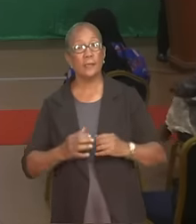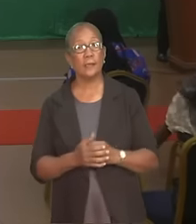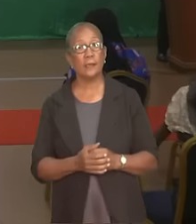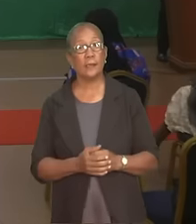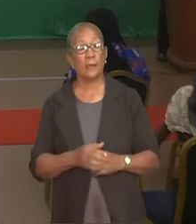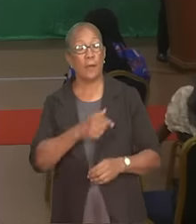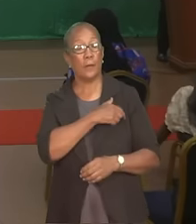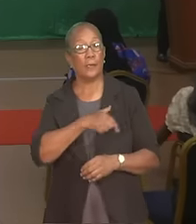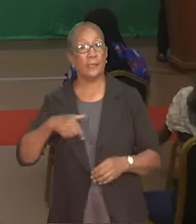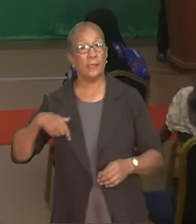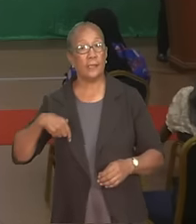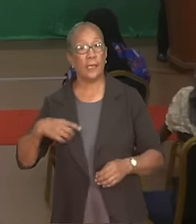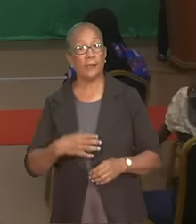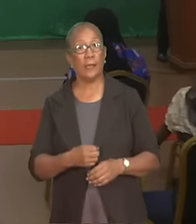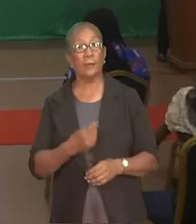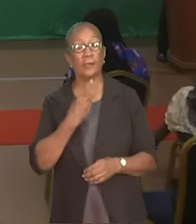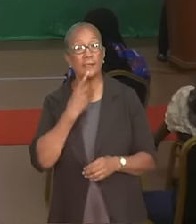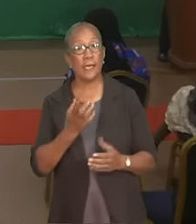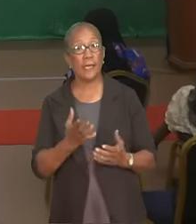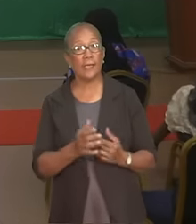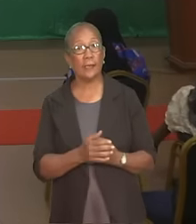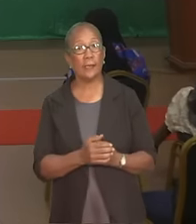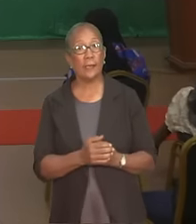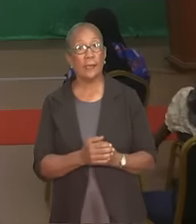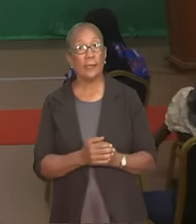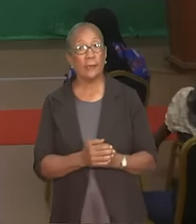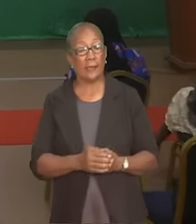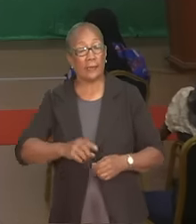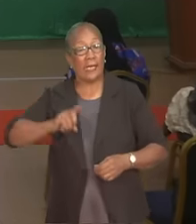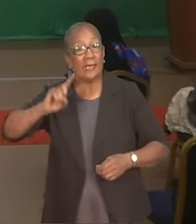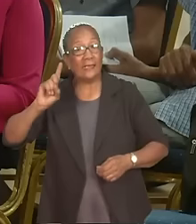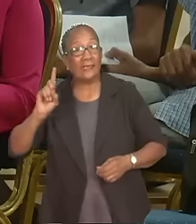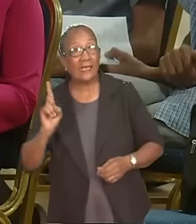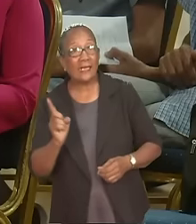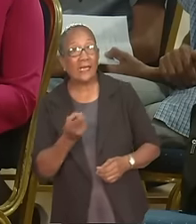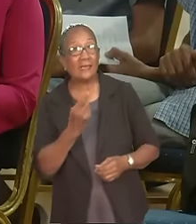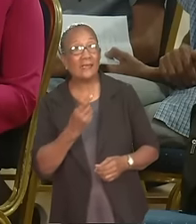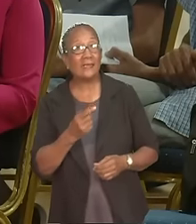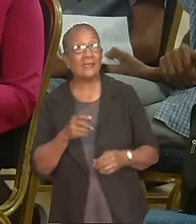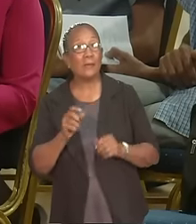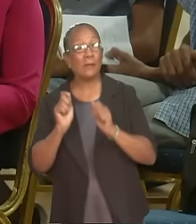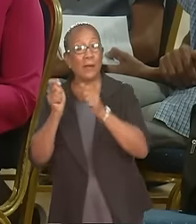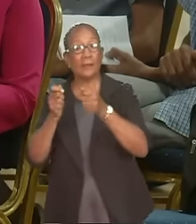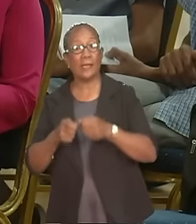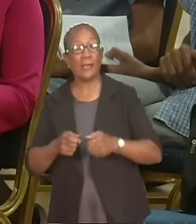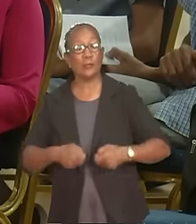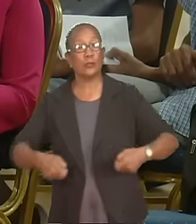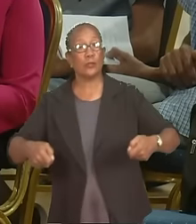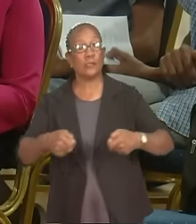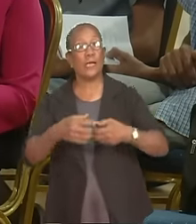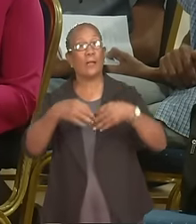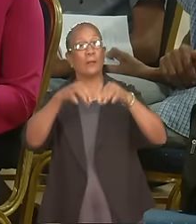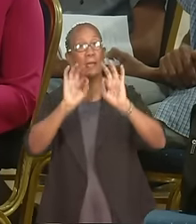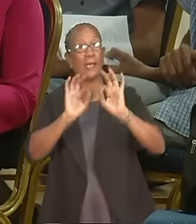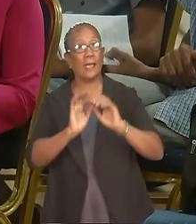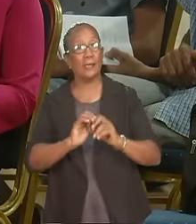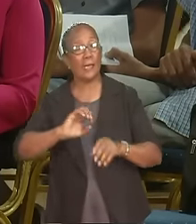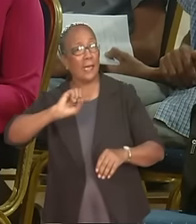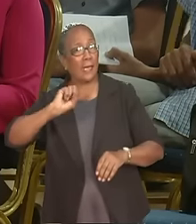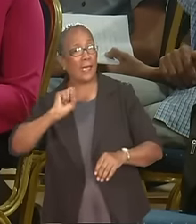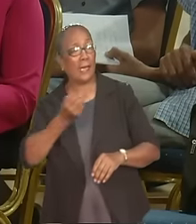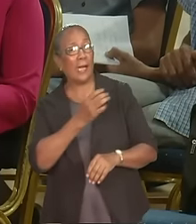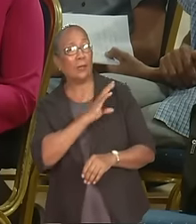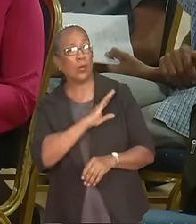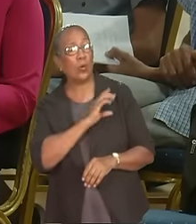president heeft aangegeven dat er drastische wijzigingen komen in het sociaal beleid. Kunt u misschien